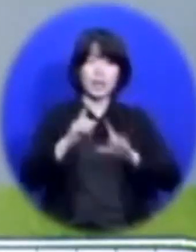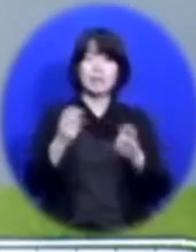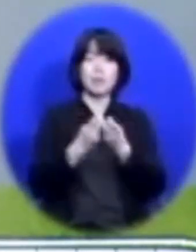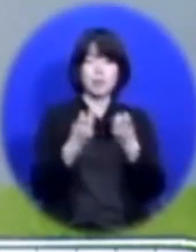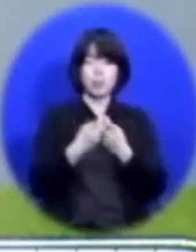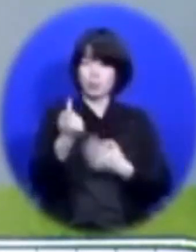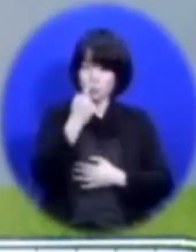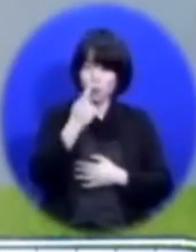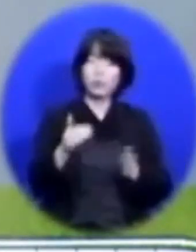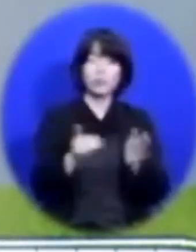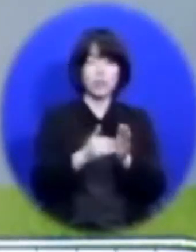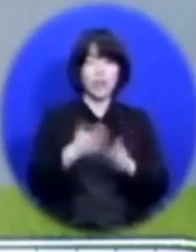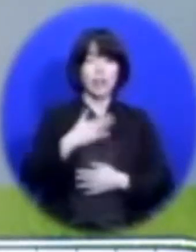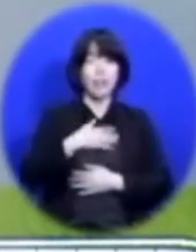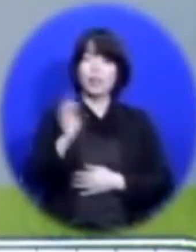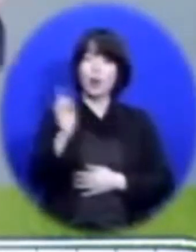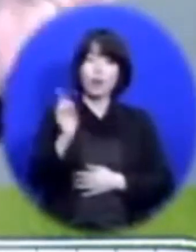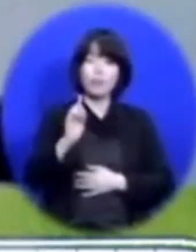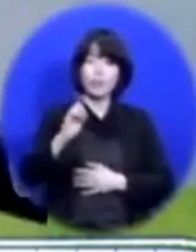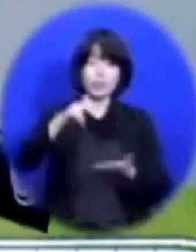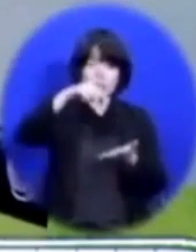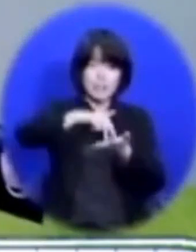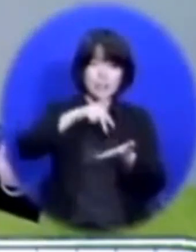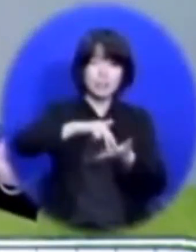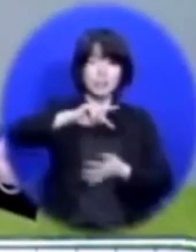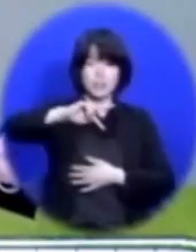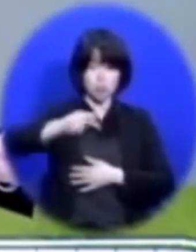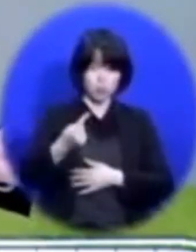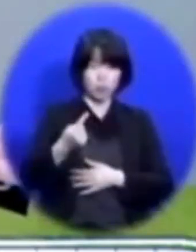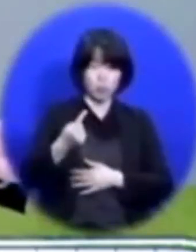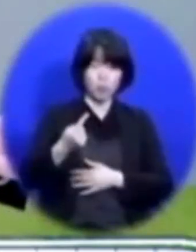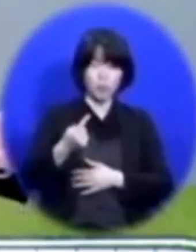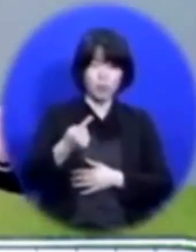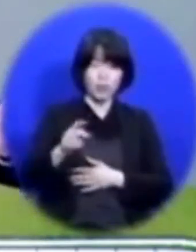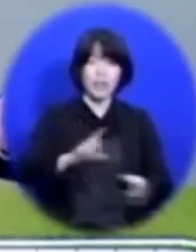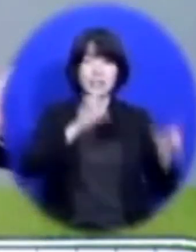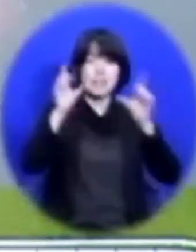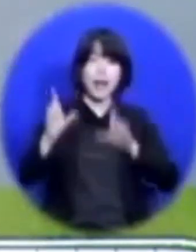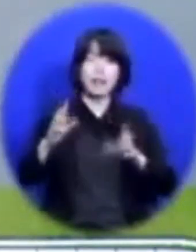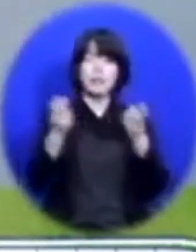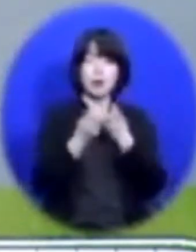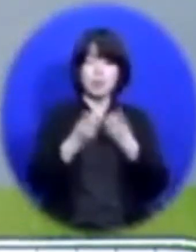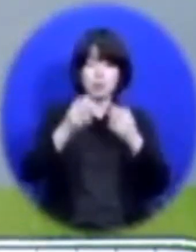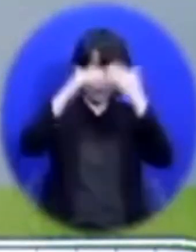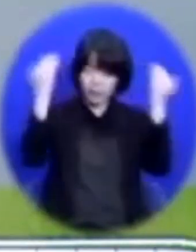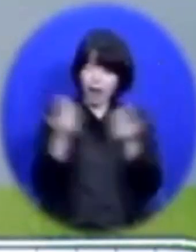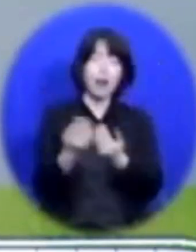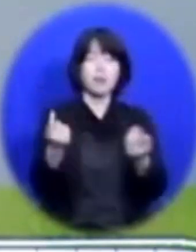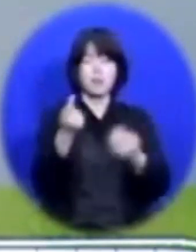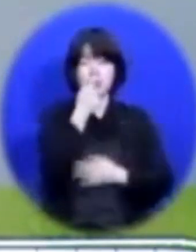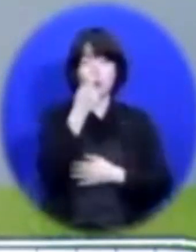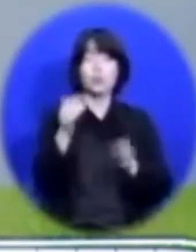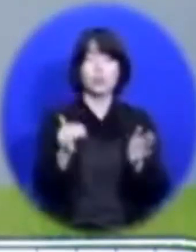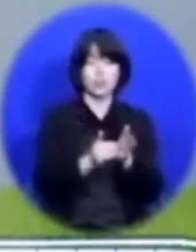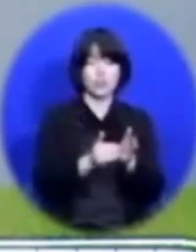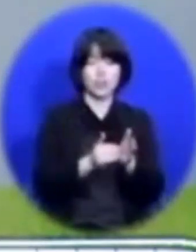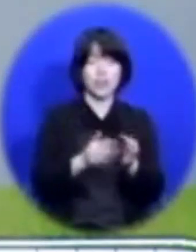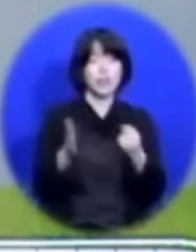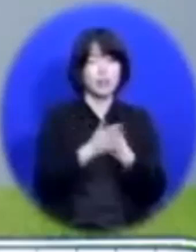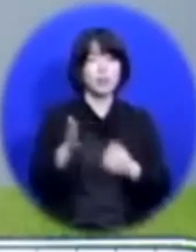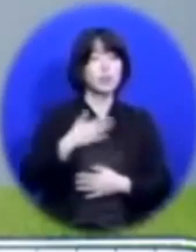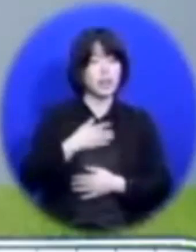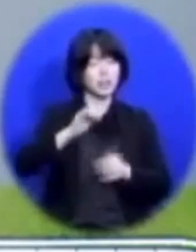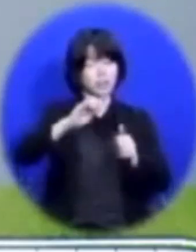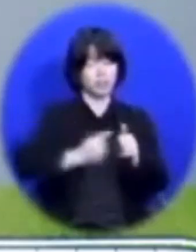고말하고있습니다.그는 어떤상황에서도살아가는법을배웠다 .그러므로그는